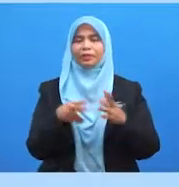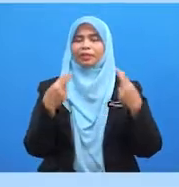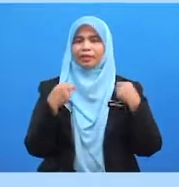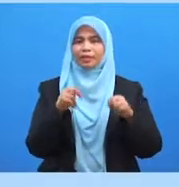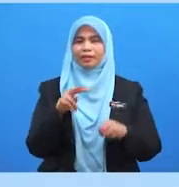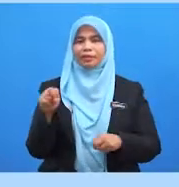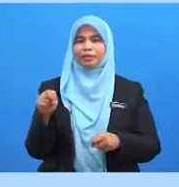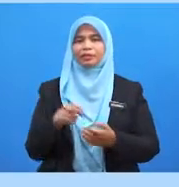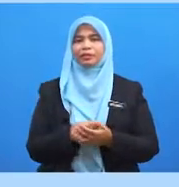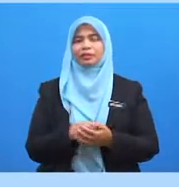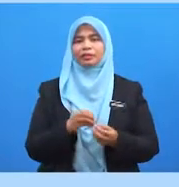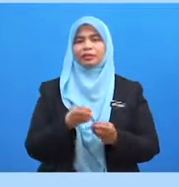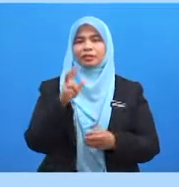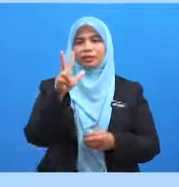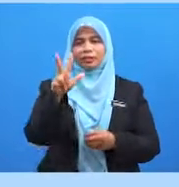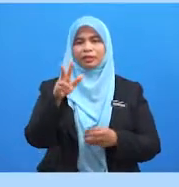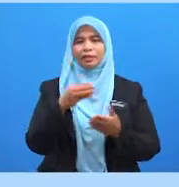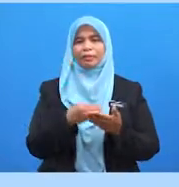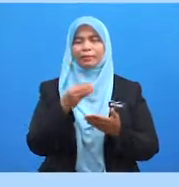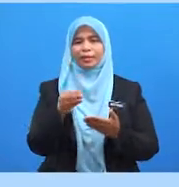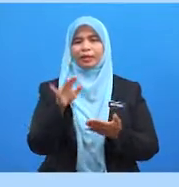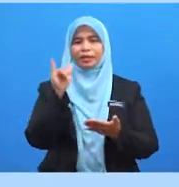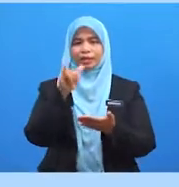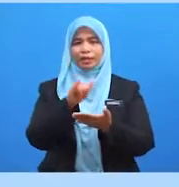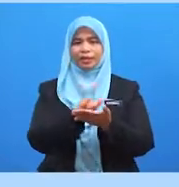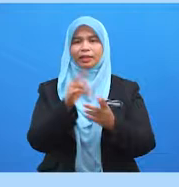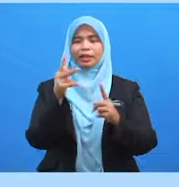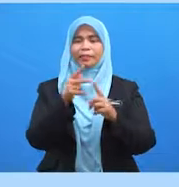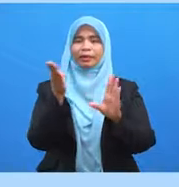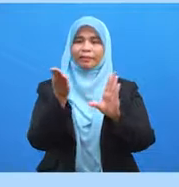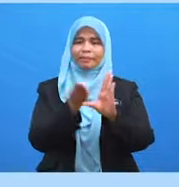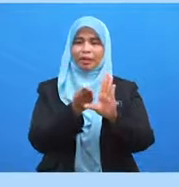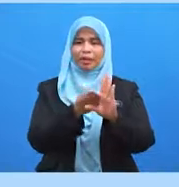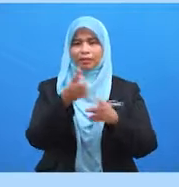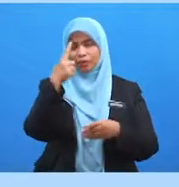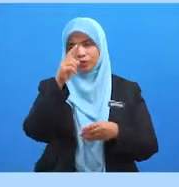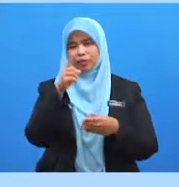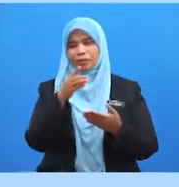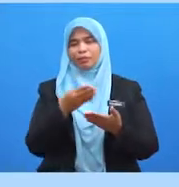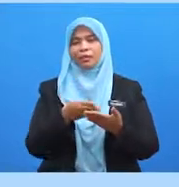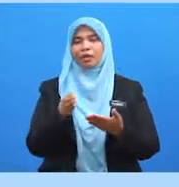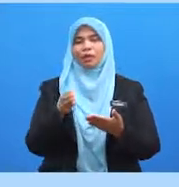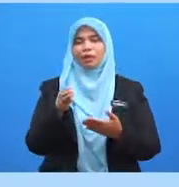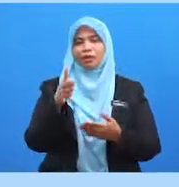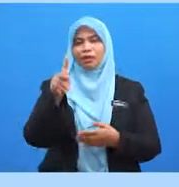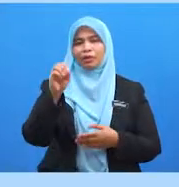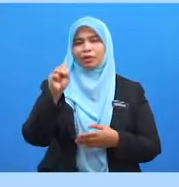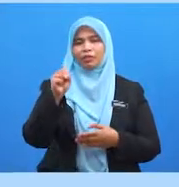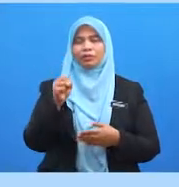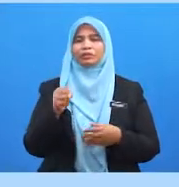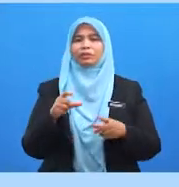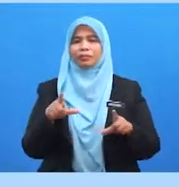perniagaan. Ketiga, memberi keyakinan kepada bank untuk membiayai kos